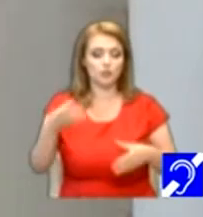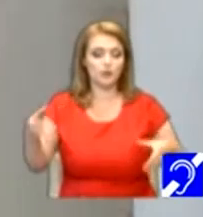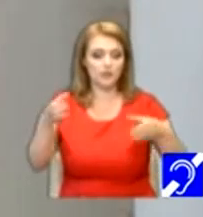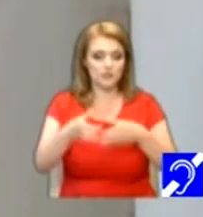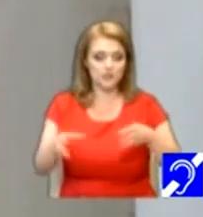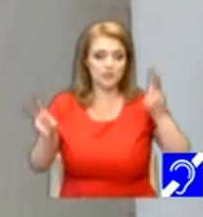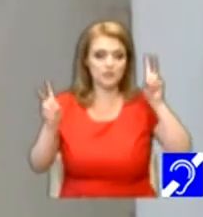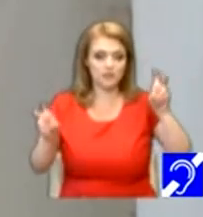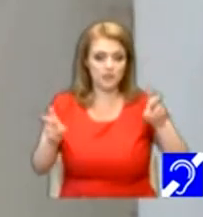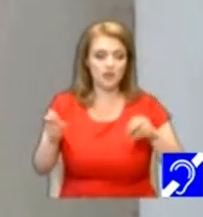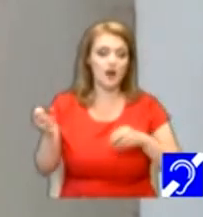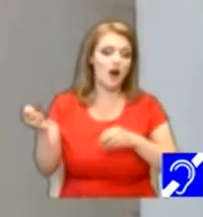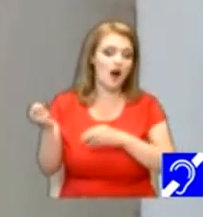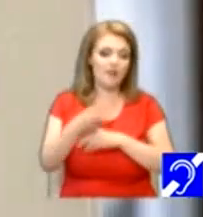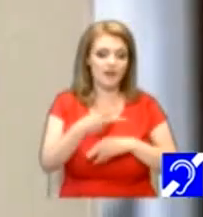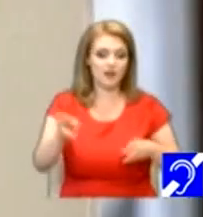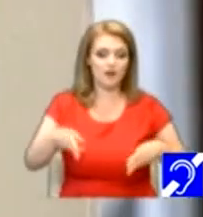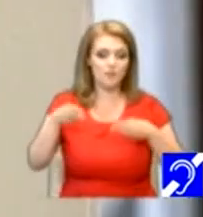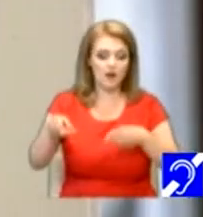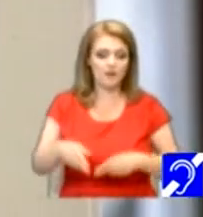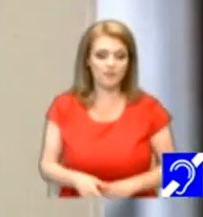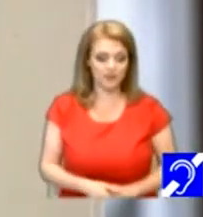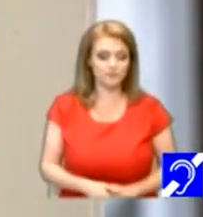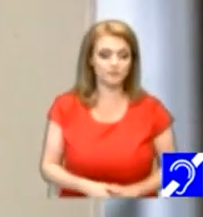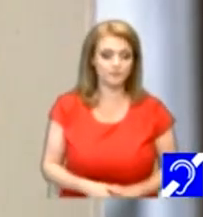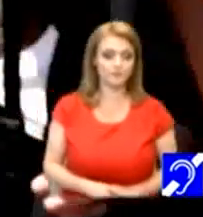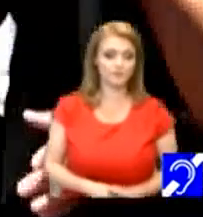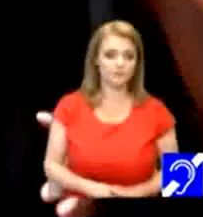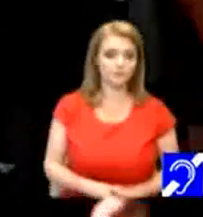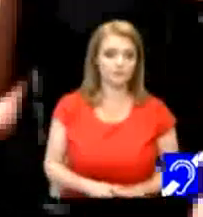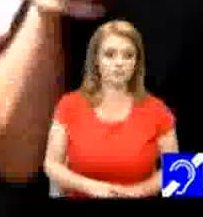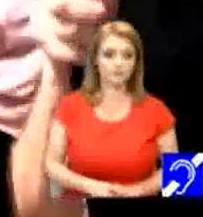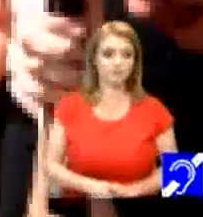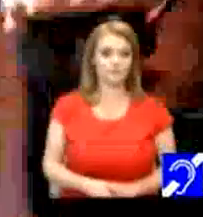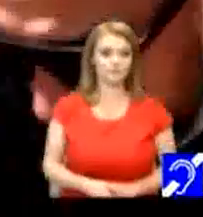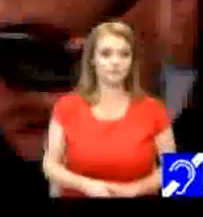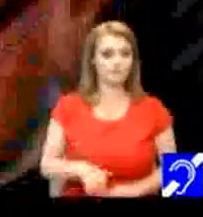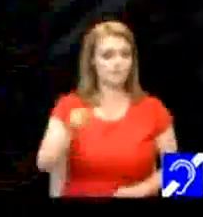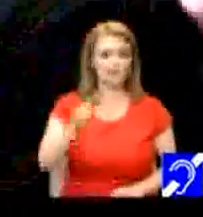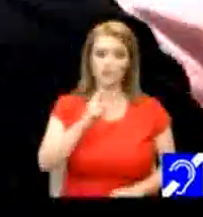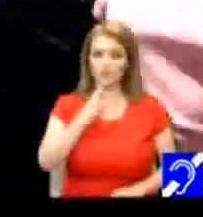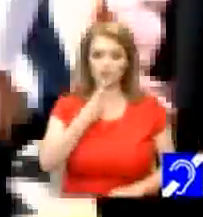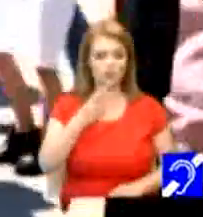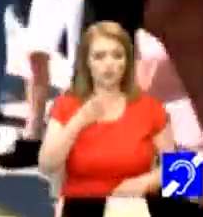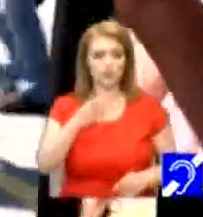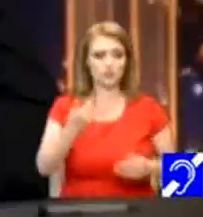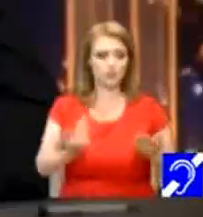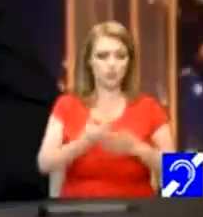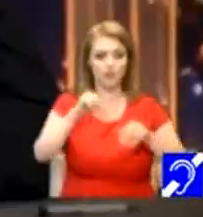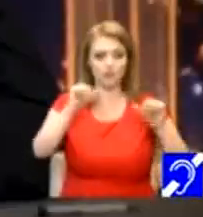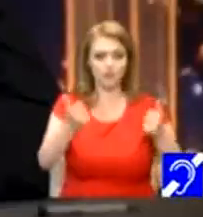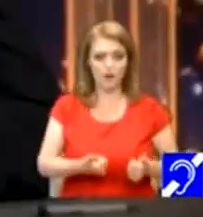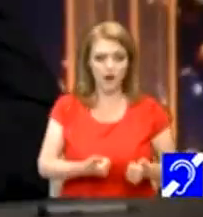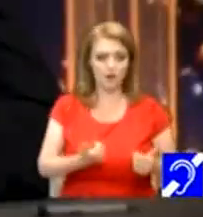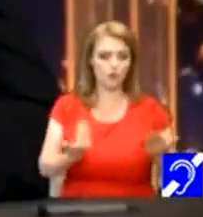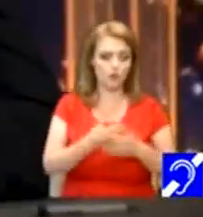sunt așteptate joi. Bulgaria intră, așa cum sunt datele acum, într-o spirală a negocierilor complicate pentru formarea guvernului, pe fondul